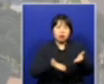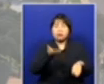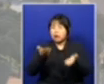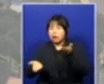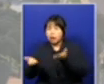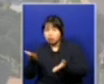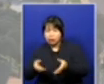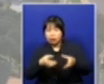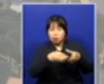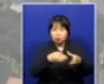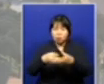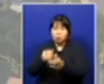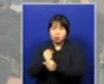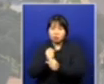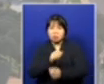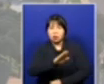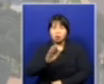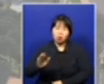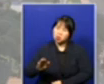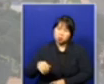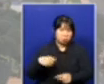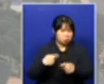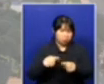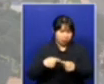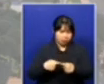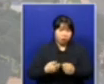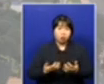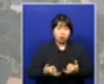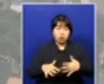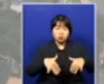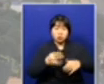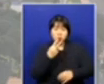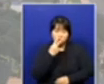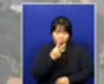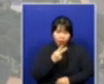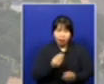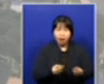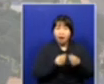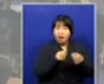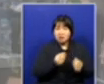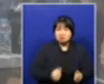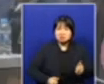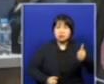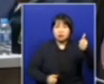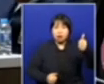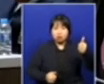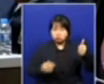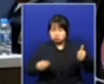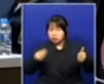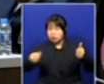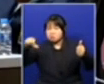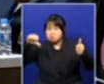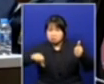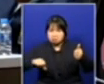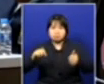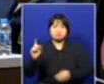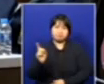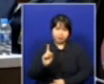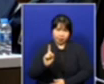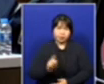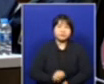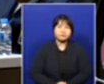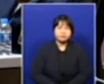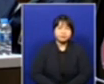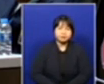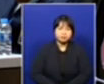ครับพี่น้องประชาชนท่านก็ให้คะแนนเองครับว่าจะให้ฮีโร่หรือซีโร่ครับท่